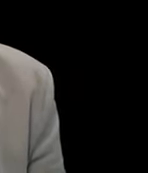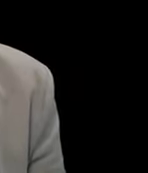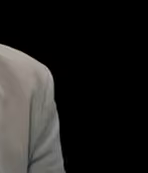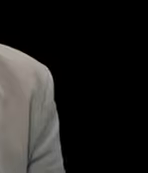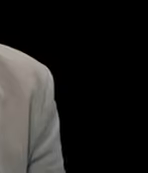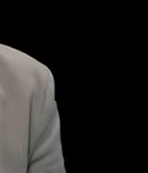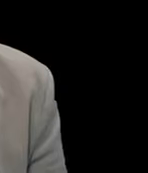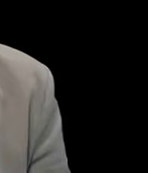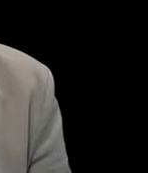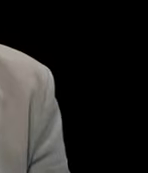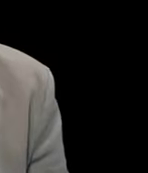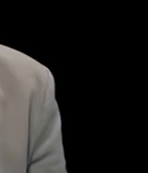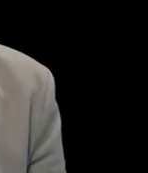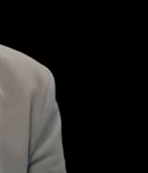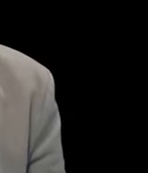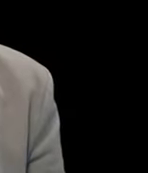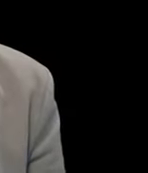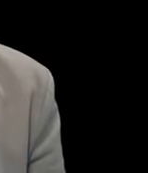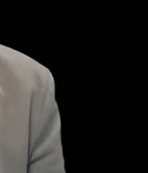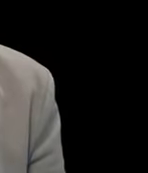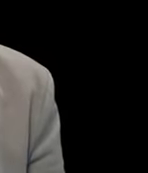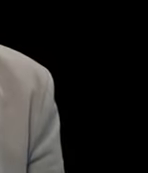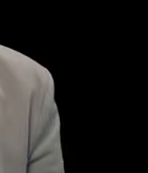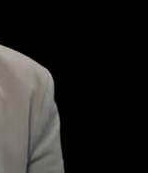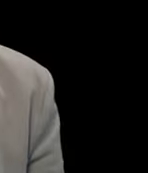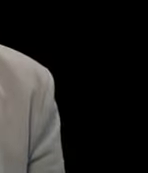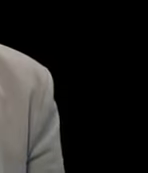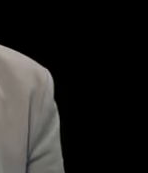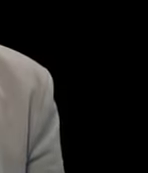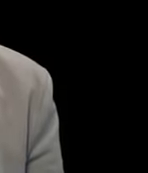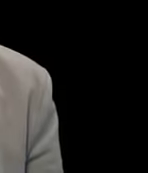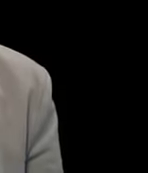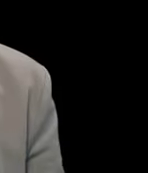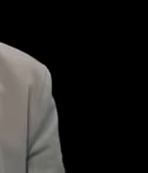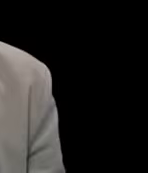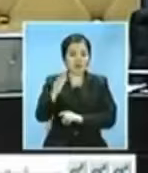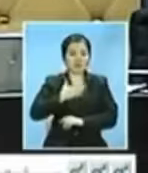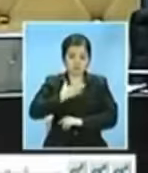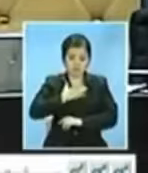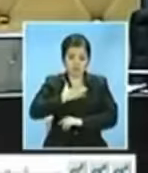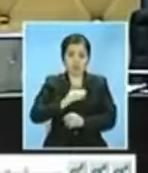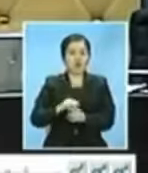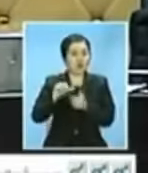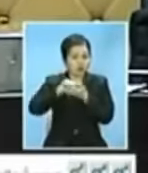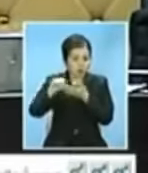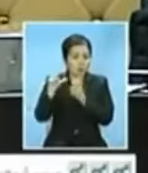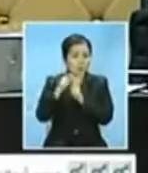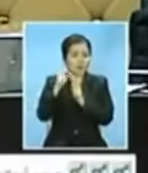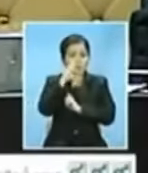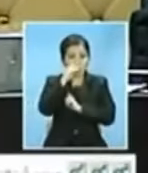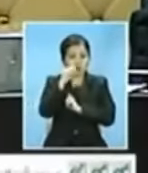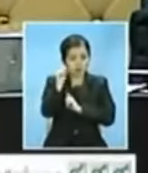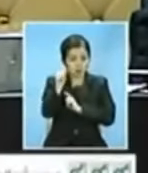พระราชบัญญัติว่าด้วยการปรองดองแห่งชาติที่จะมีการพิจารณาอย่างไรมีความเกี่ยวข้องก็เพราะว่